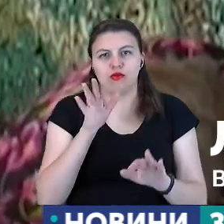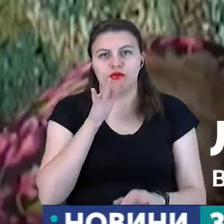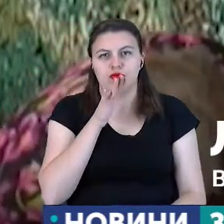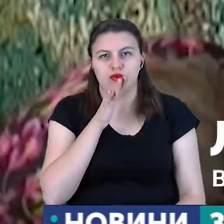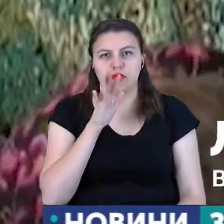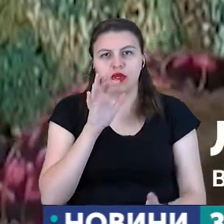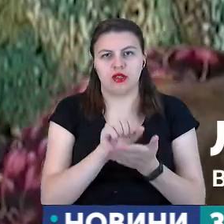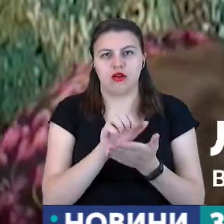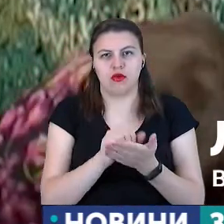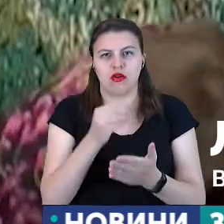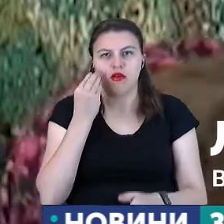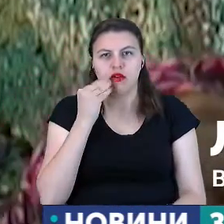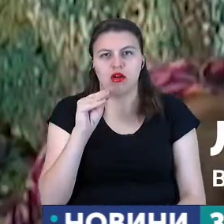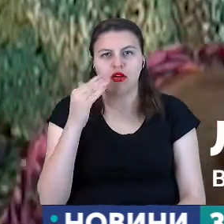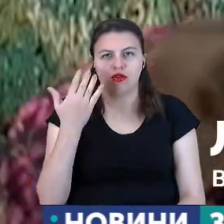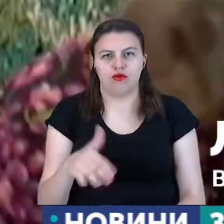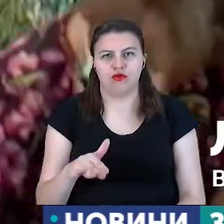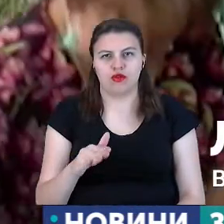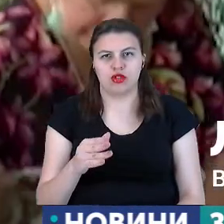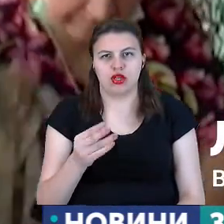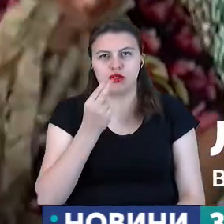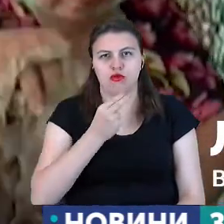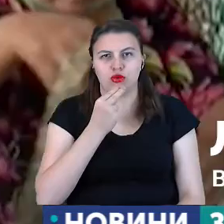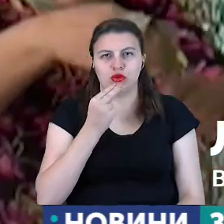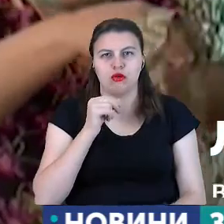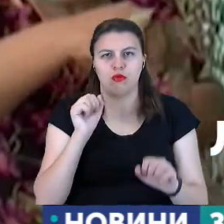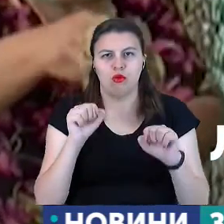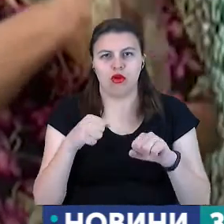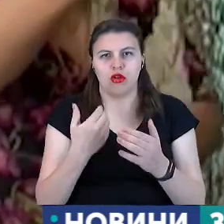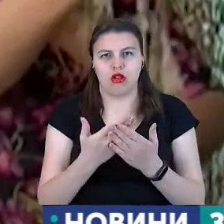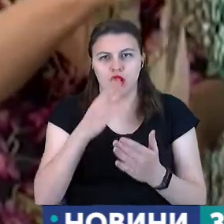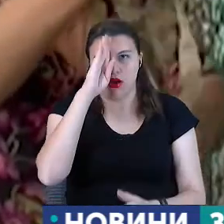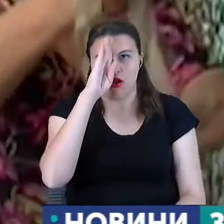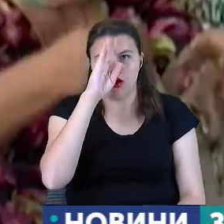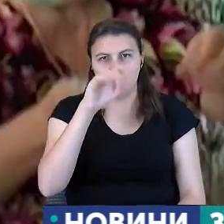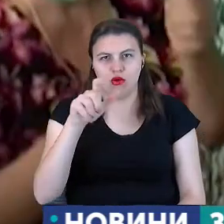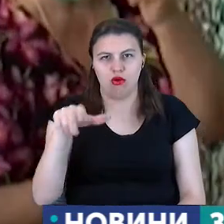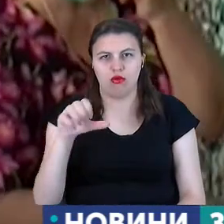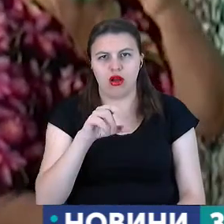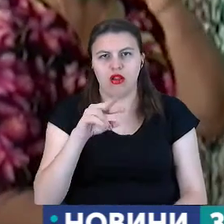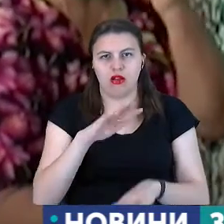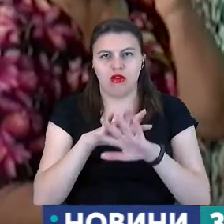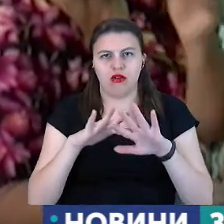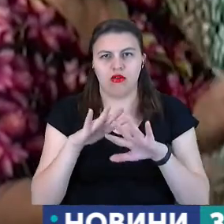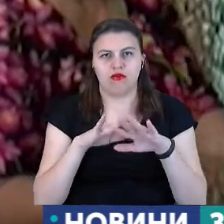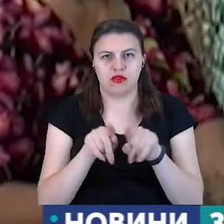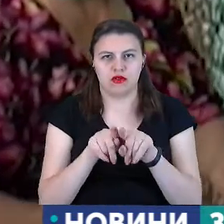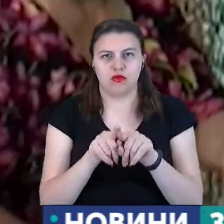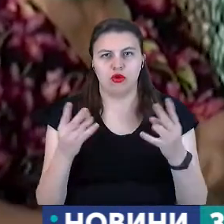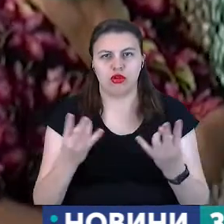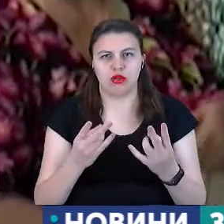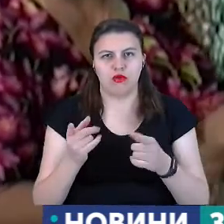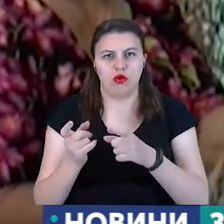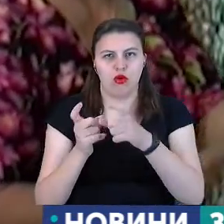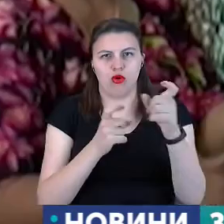стало з продуктами, можливо, для хлопців, але ж сітки їм все одно потрібні. Обстріли йдуть, сітки